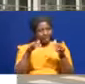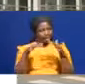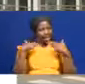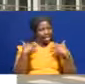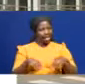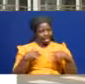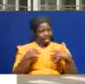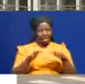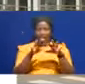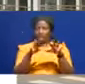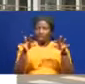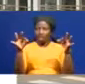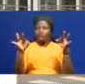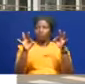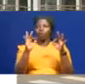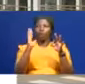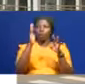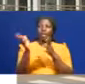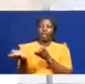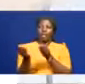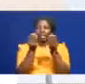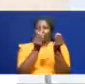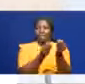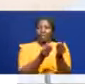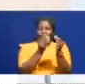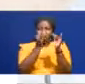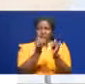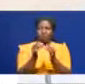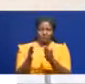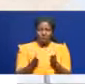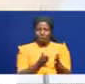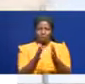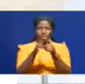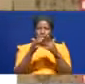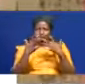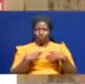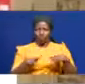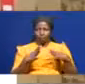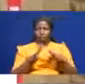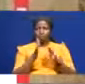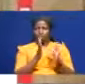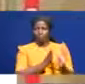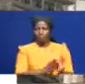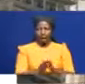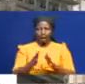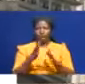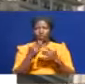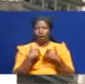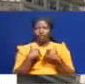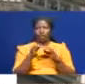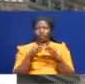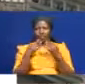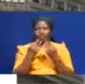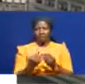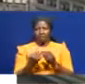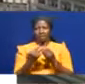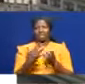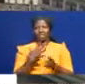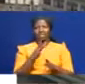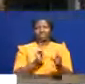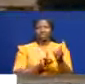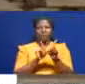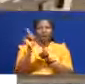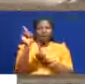pia italeta fursa mpya kwa watu wanaopanga kuwa na safari za kifamilia au shughuli